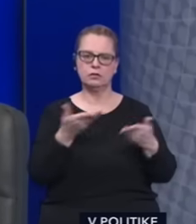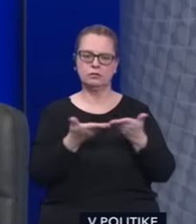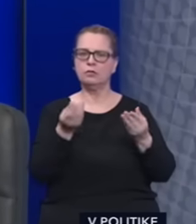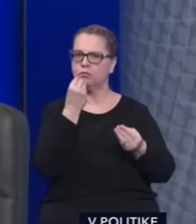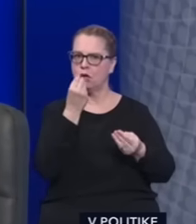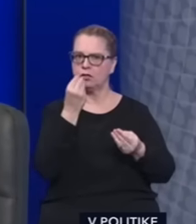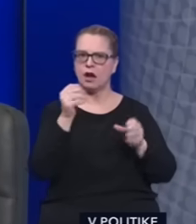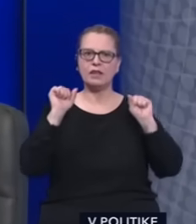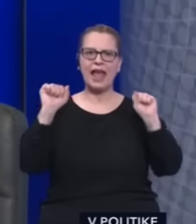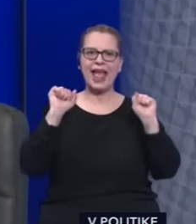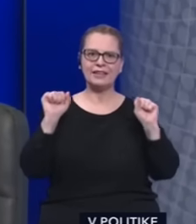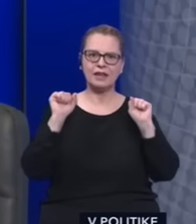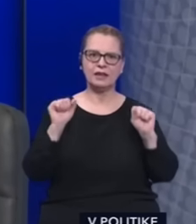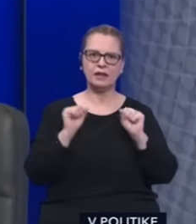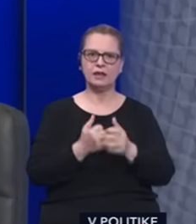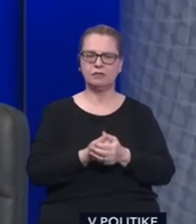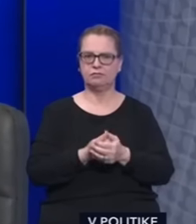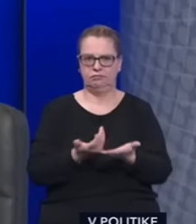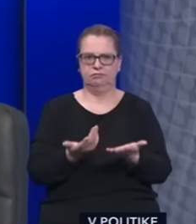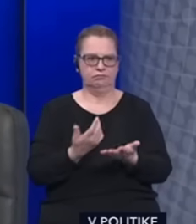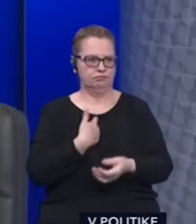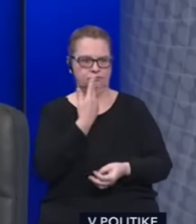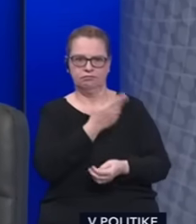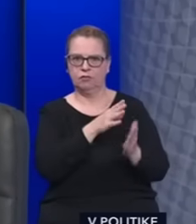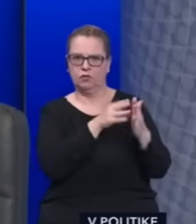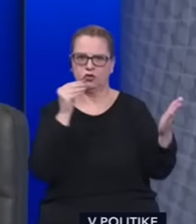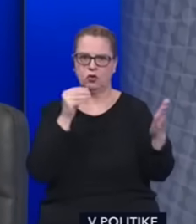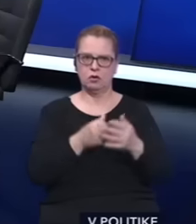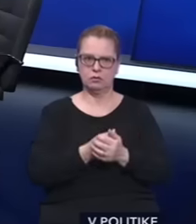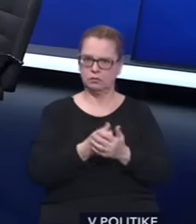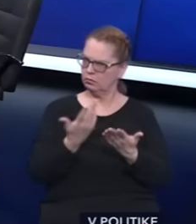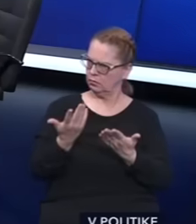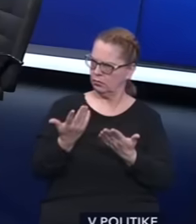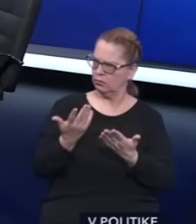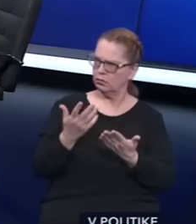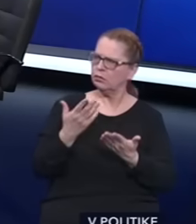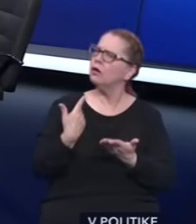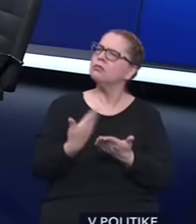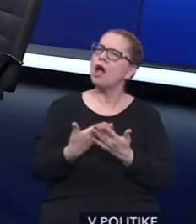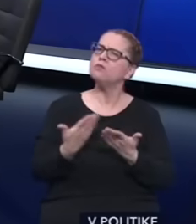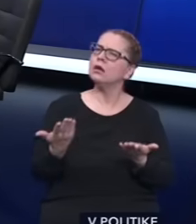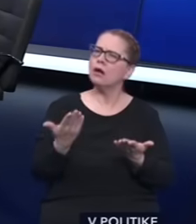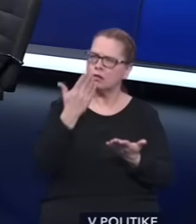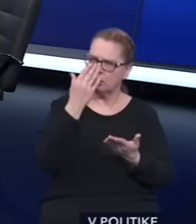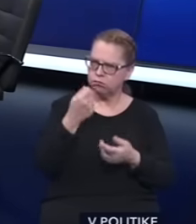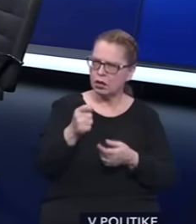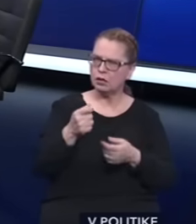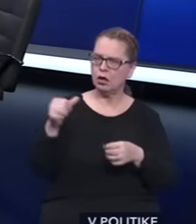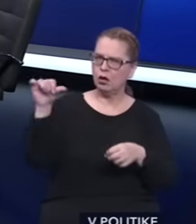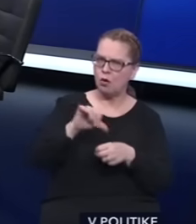porovnáte ceny energii, tak je čo sa od neho poučiť. A to neznamená, myslíte, že napríklad ak po plynovej a ropnej